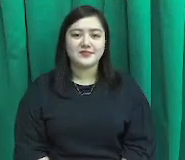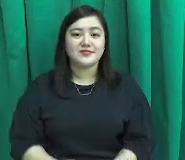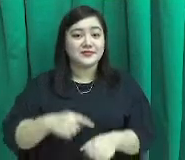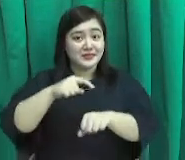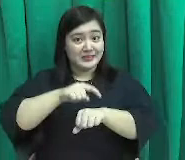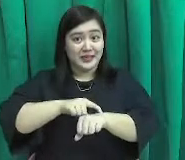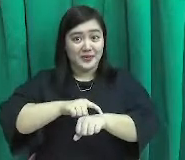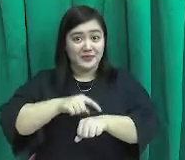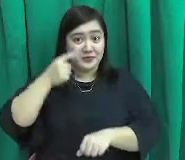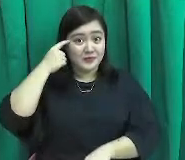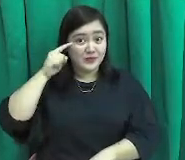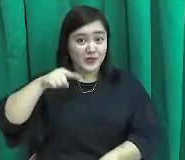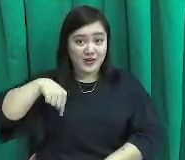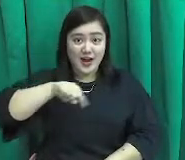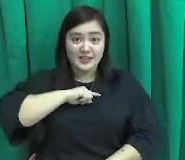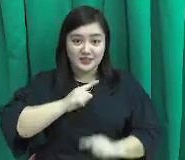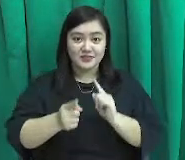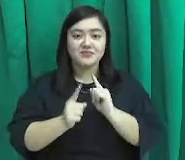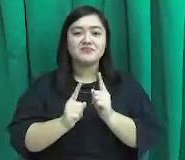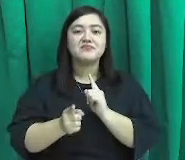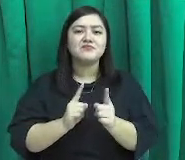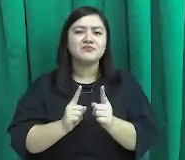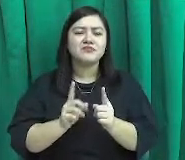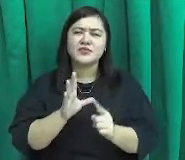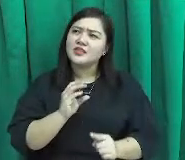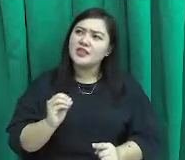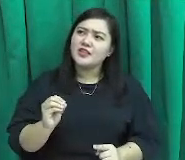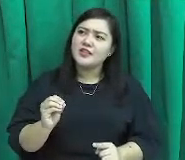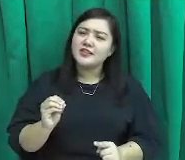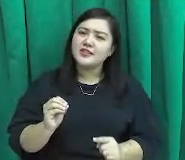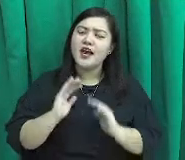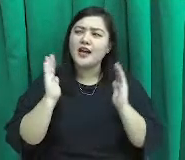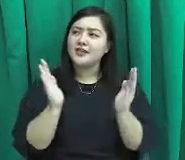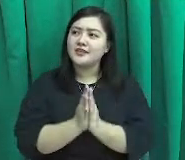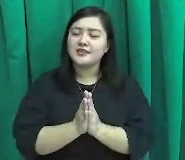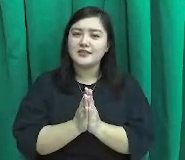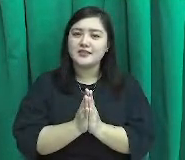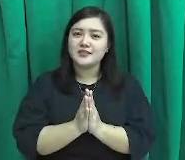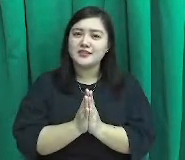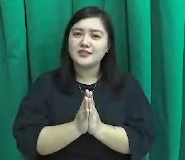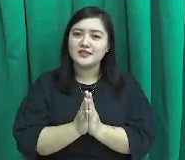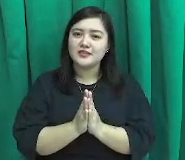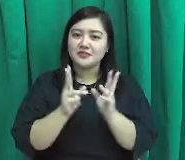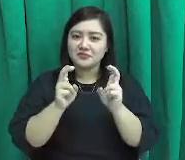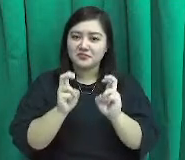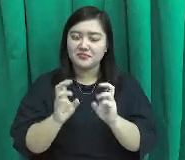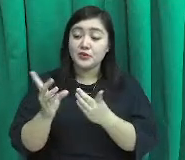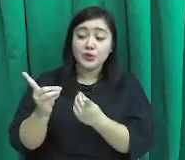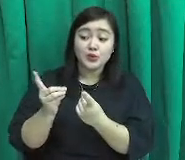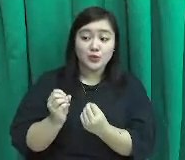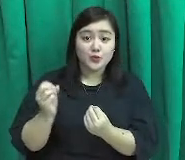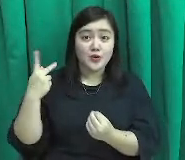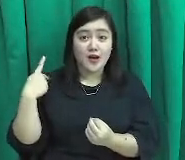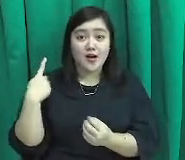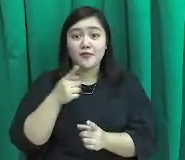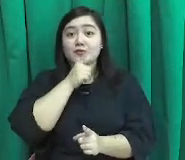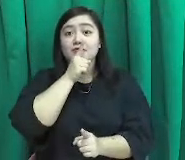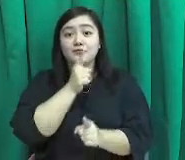lalaki. Panahon na naman para mangatok at hanapin natin ang totoong lalaki sa tahanan. Yan.